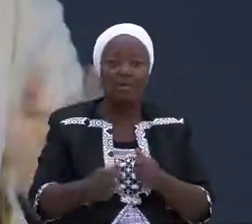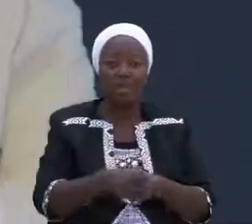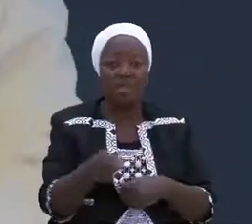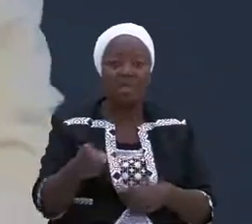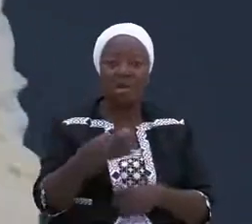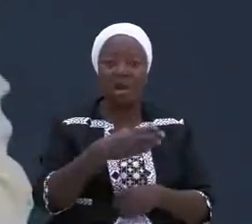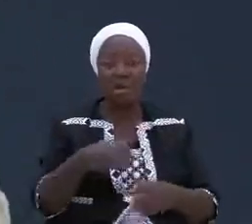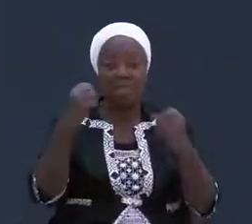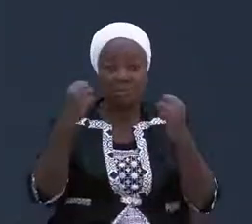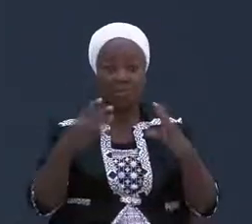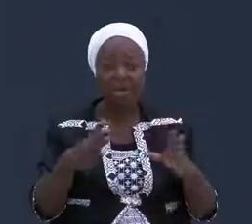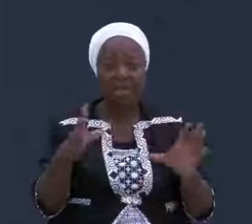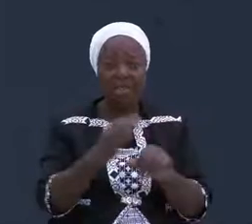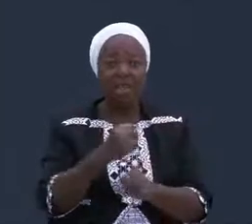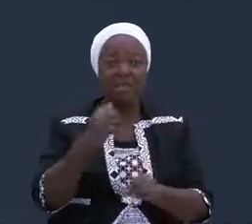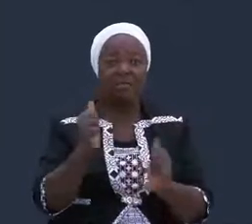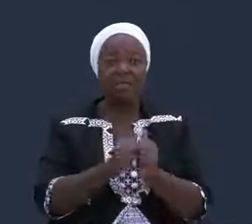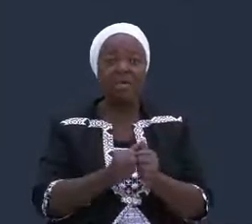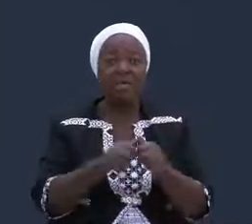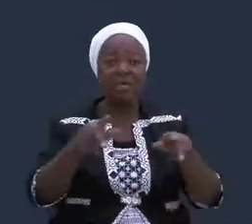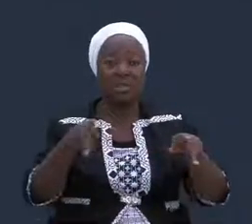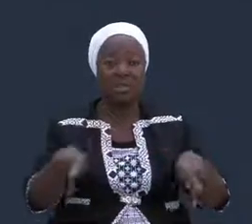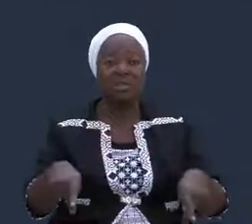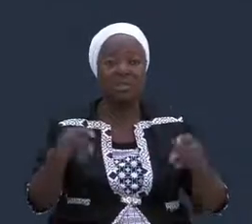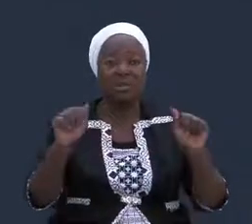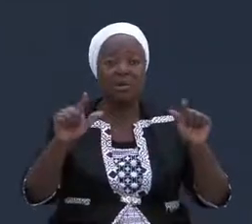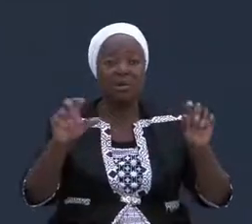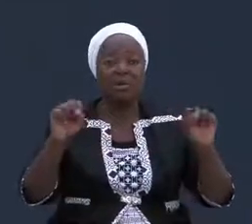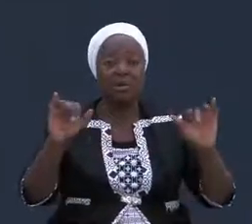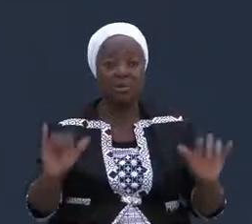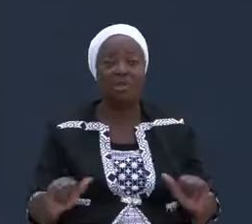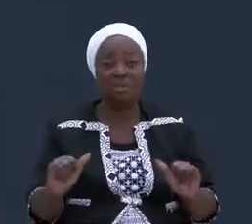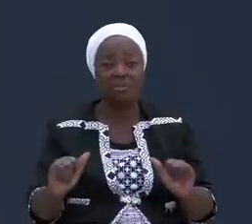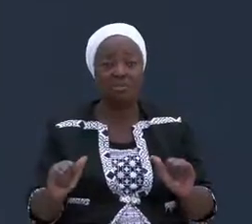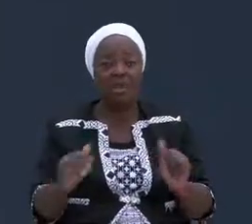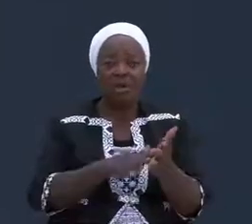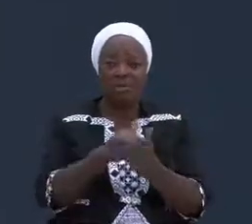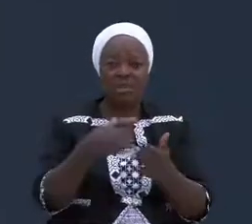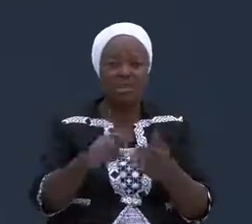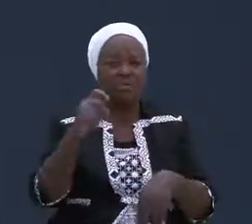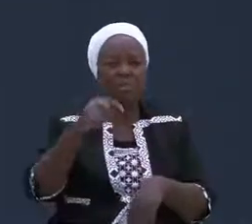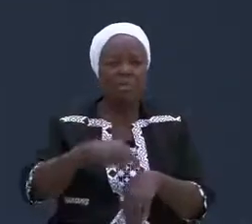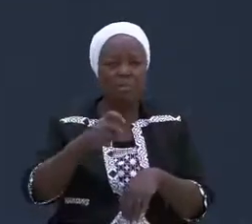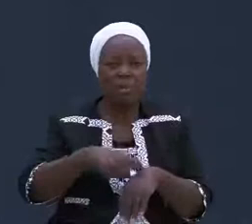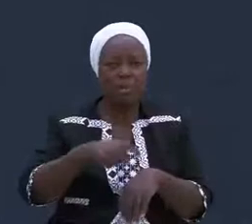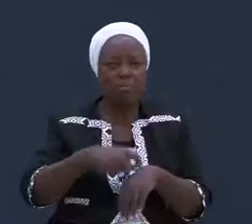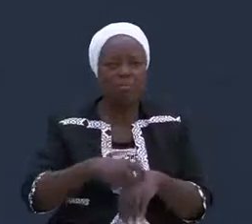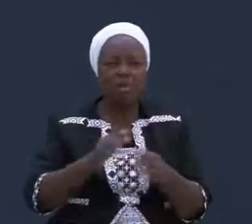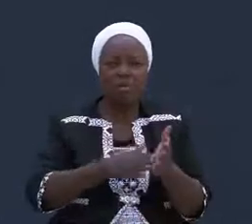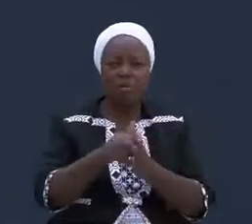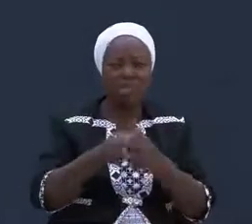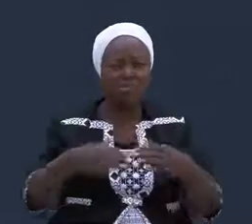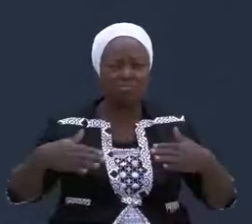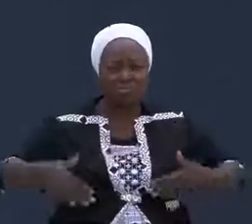Et beaucoup de paralytiques et la faiblesse des os, la faiblesse dans les